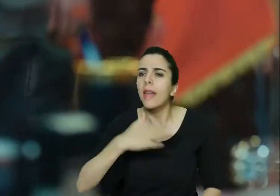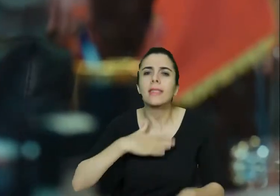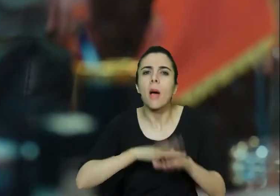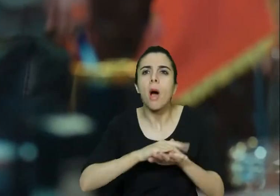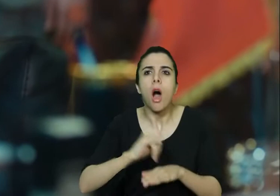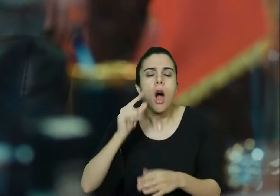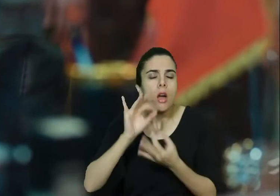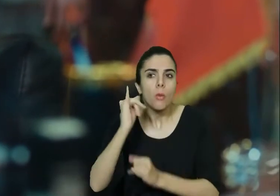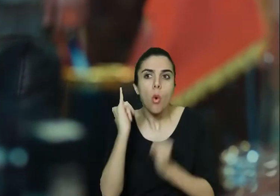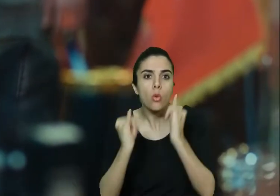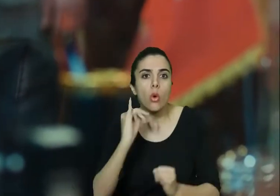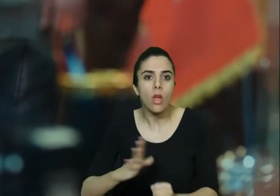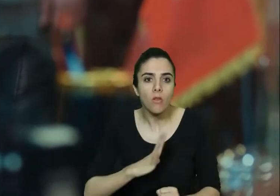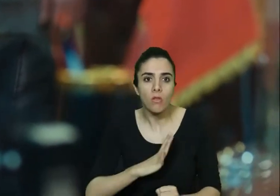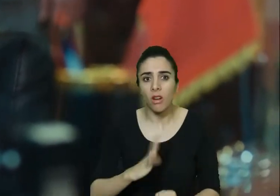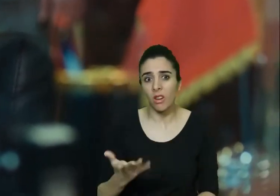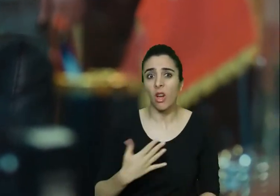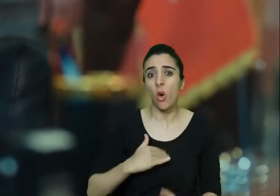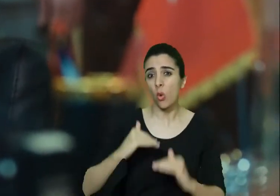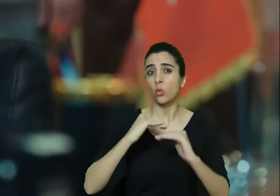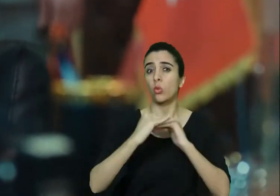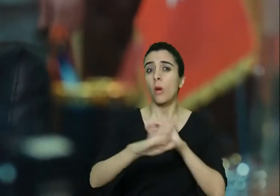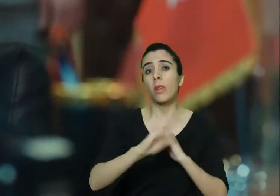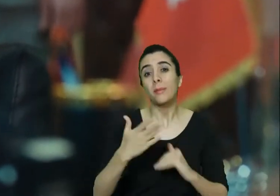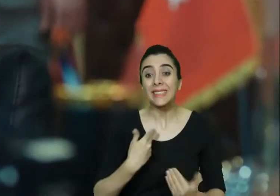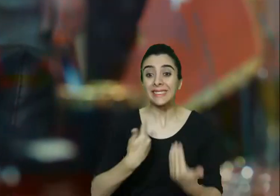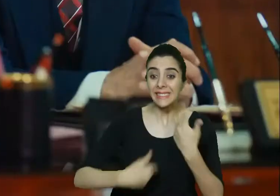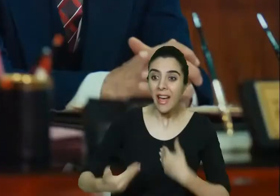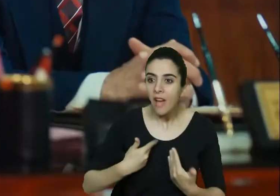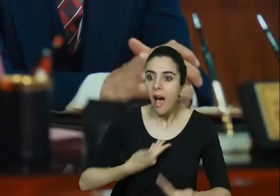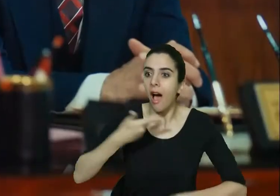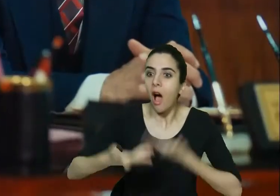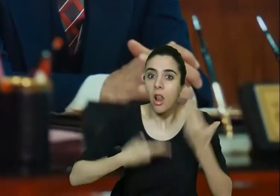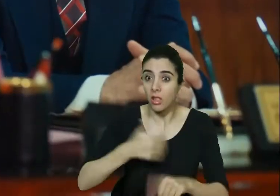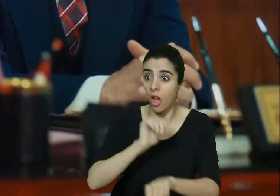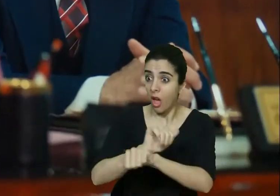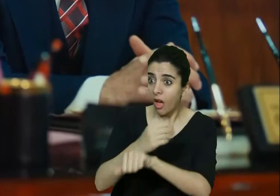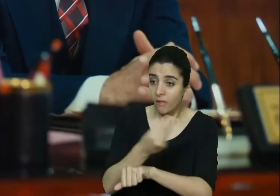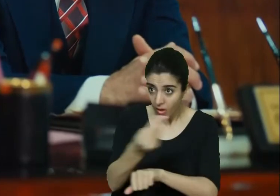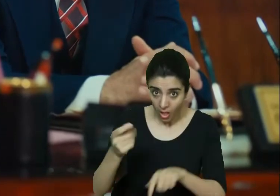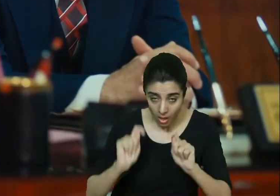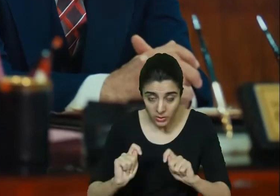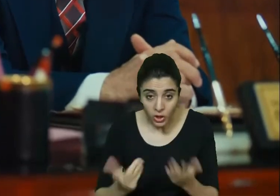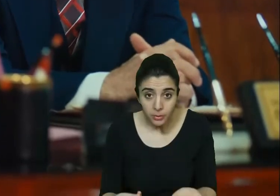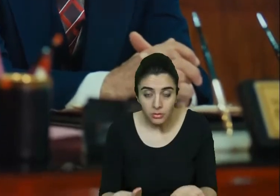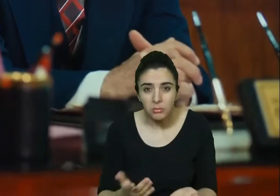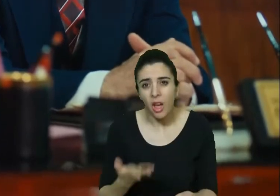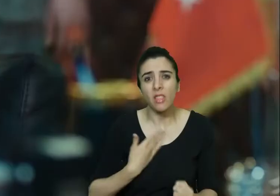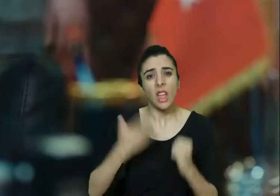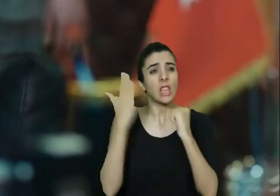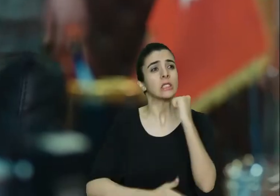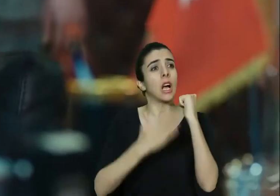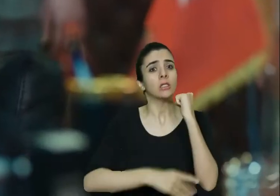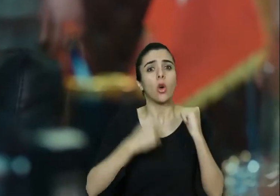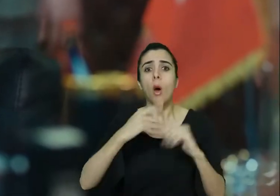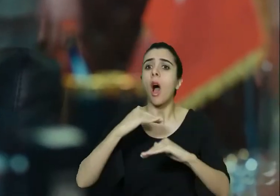edebiliriz? Yemenici gibi topluma itidal ve sevgi aşılayan birini gözaltına alarak, yasak bahane edilerek